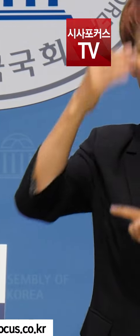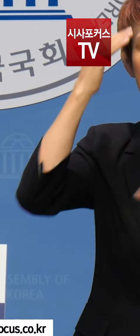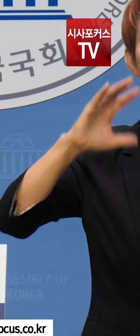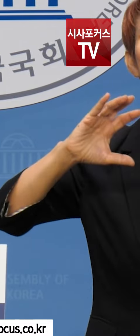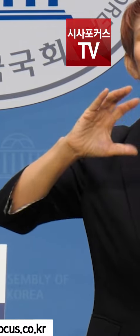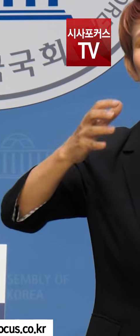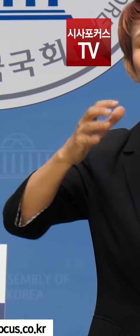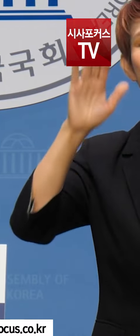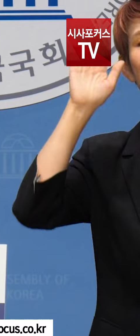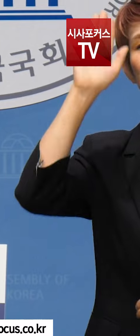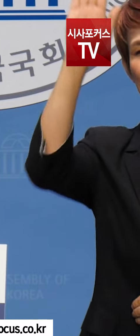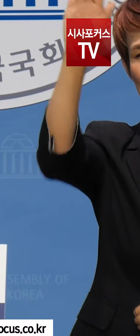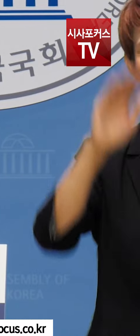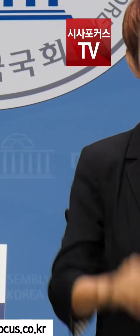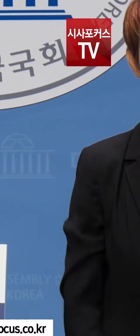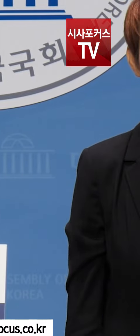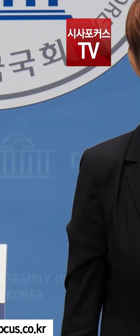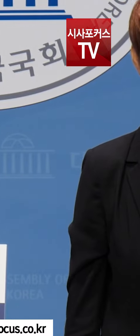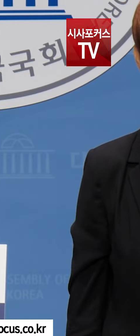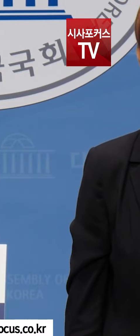조국의 미래입니다.